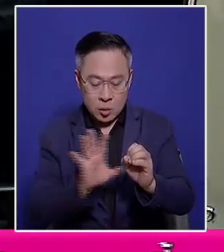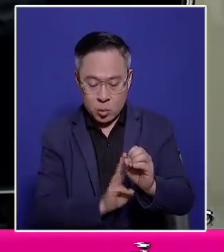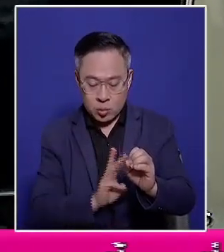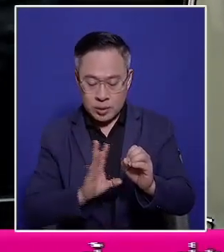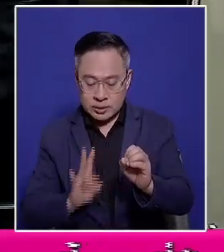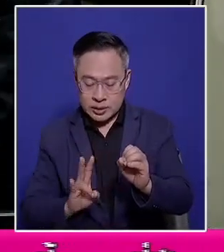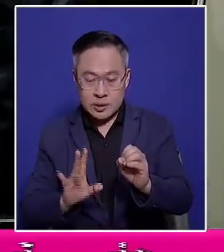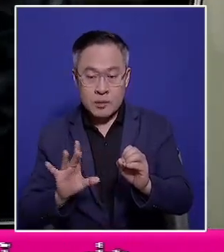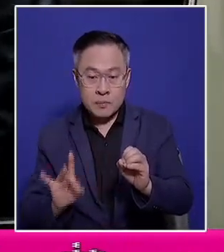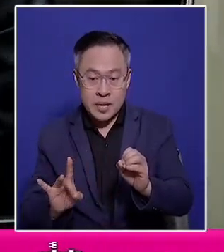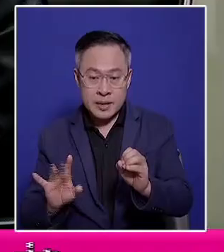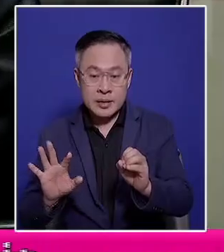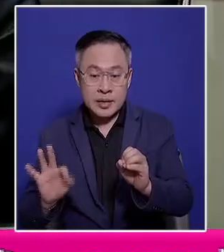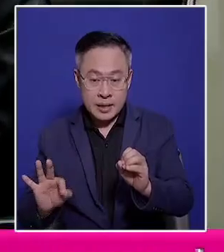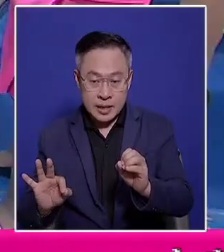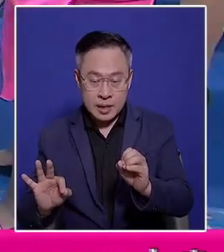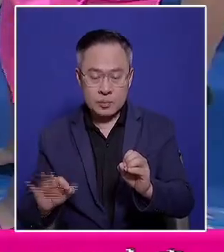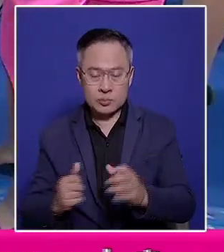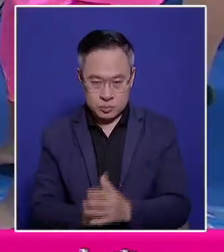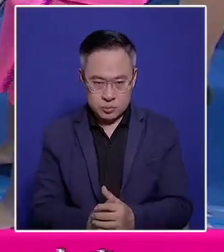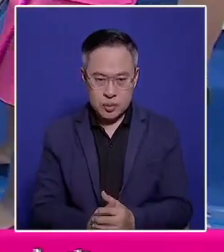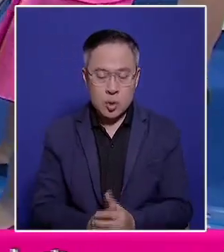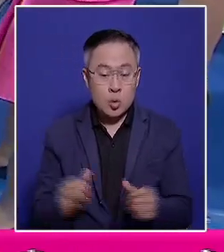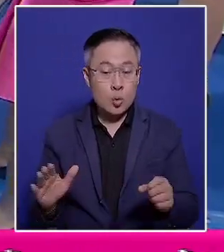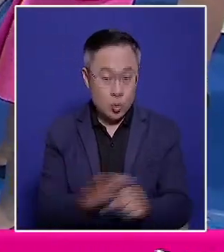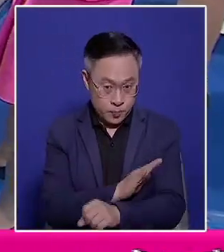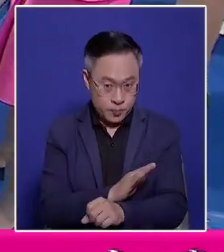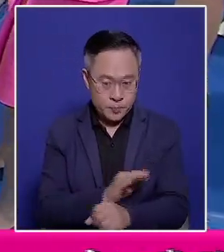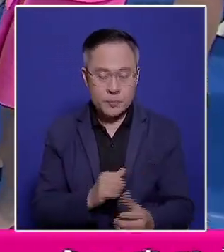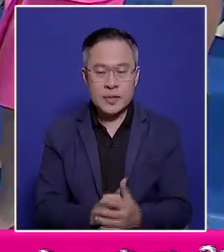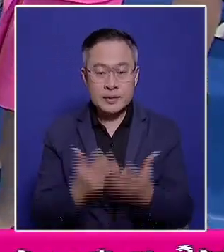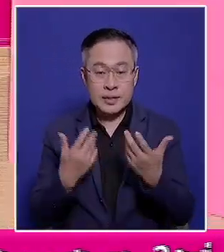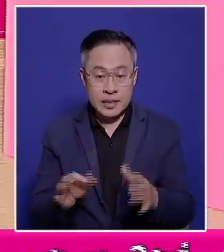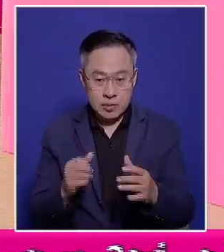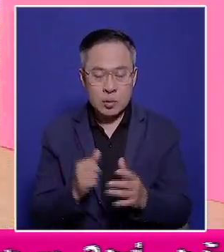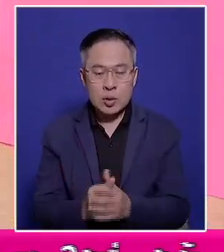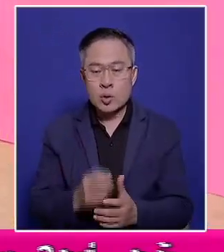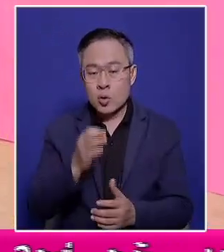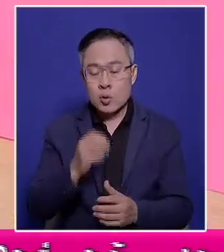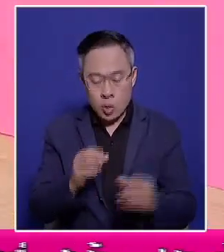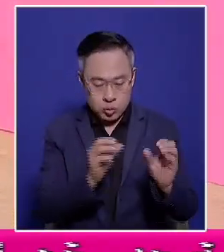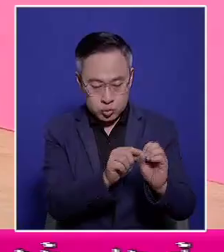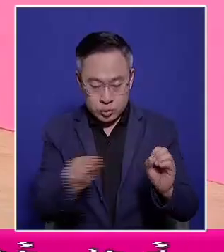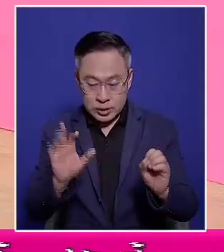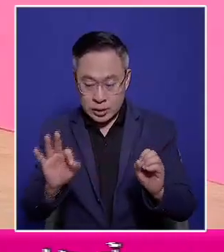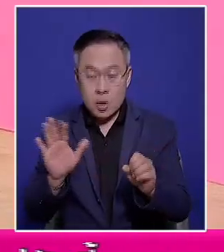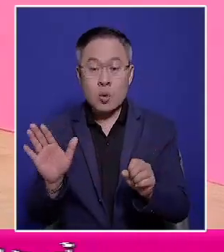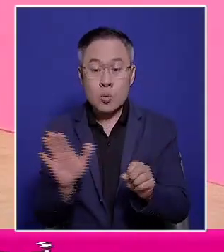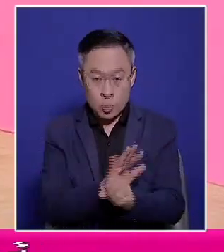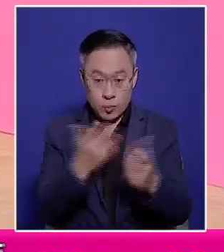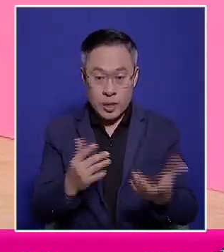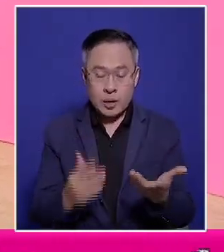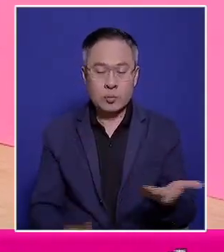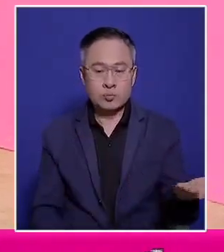7 8และ9ครบหรือไม่จากนั้นจะใช้วิธีสุ่มตัวอย่างมา1ลู